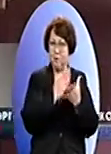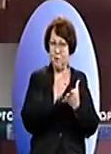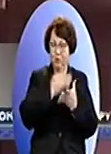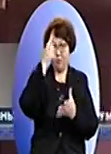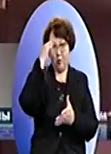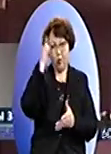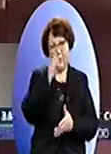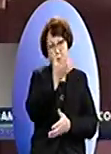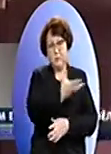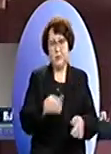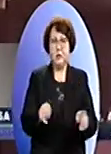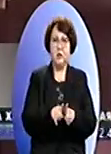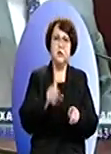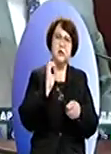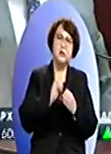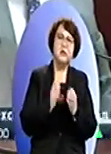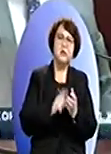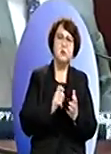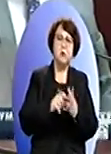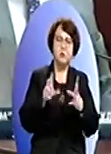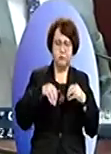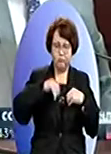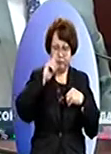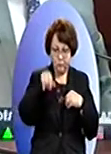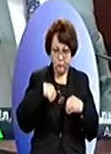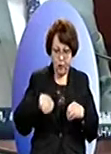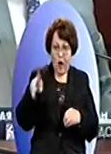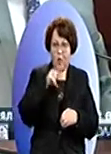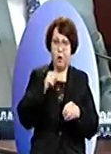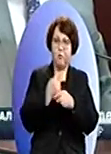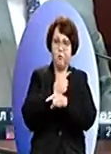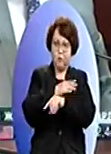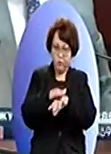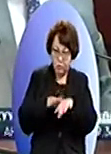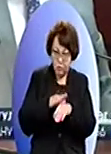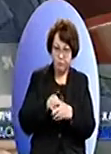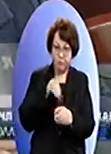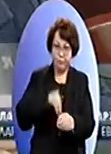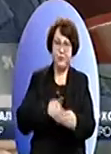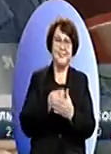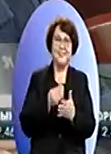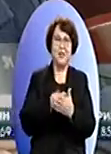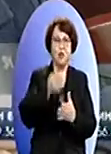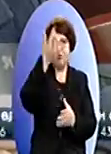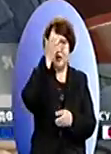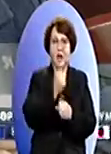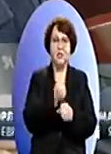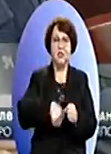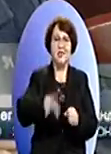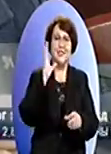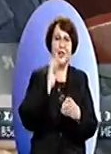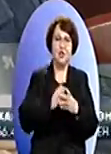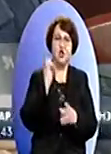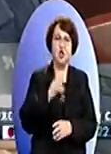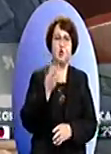улс ч гэсэн ийм жишгийг тогтоохын тулд ажиллаж байгааг зандан шатар сайд хэлж байлаа. Төрийн албаны сахилах ёс зүйн тухай хуулийн шинжилсэн